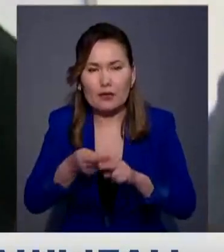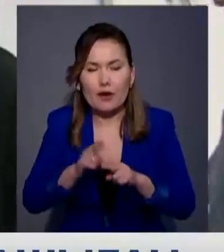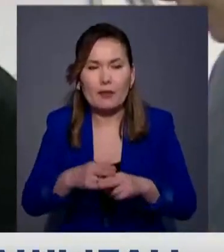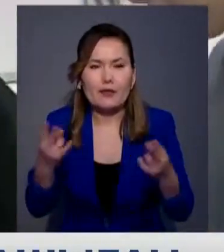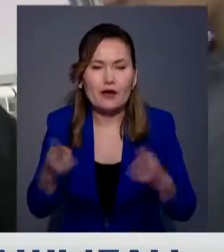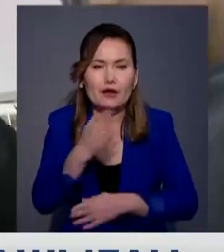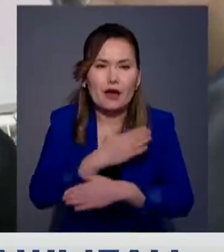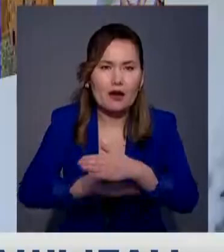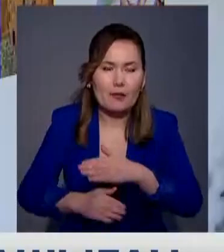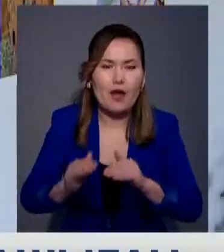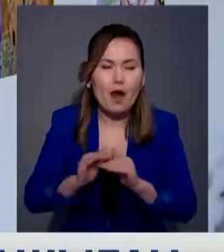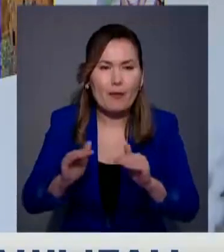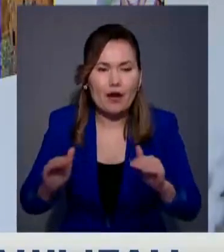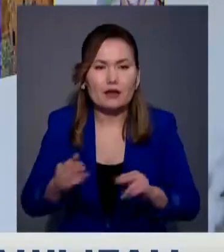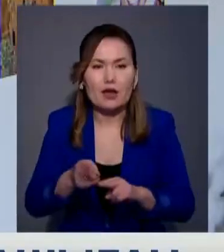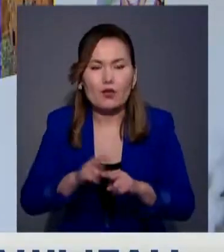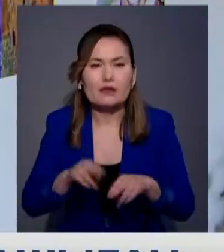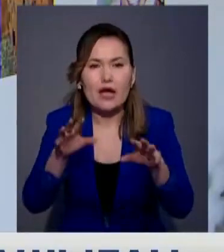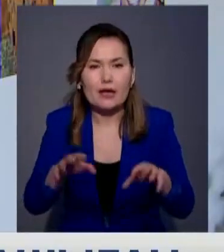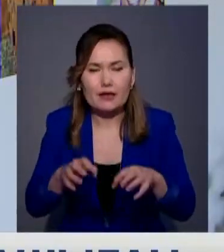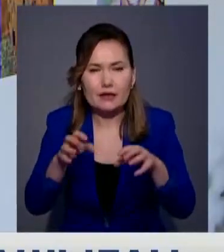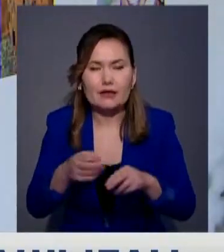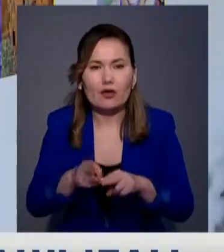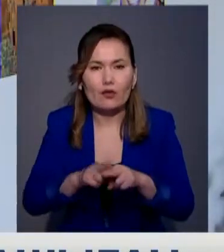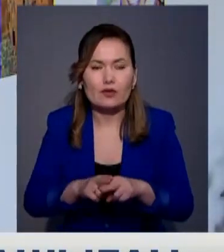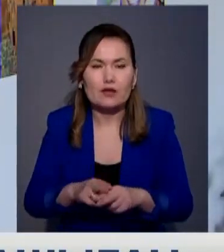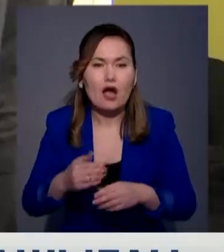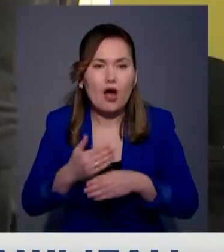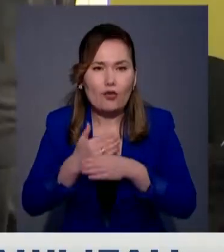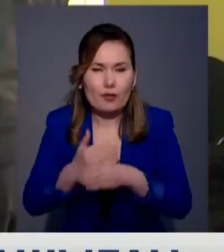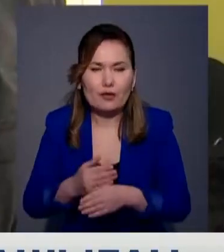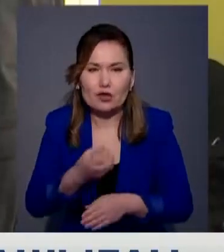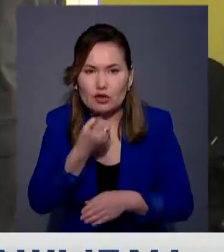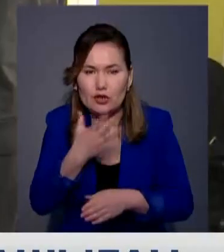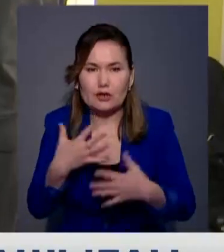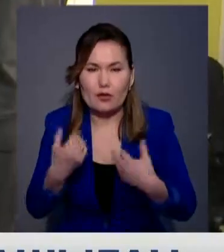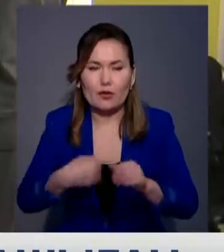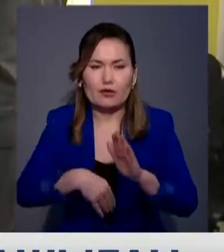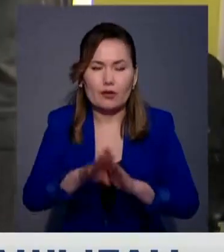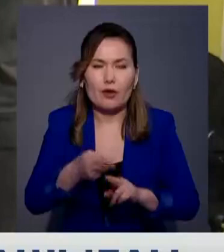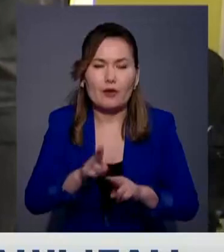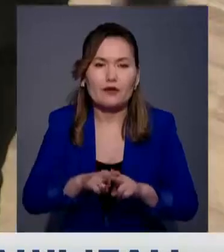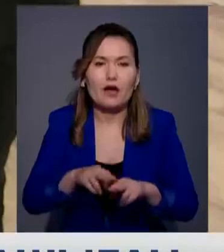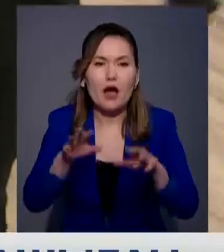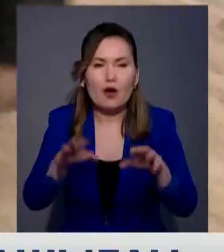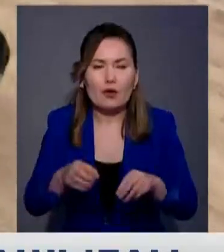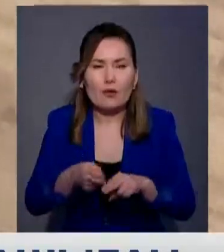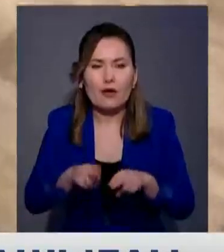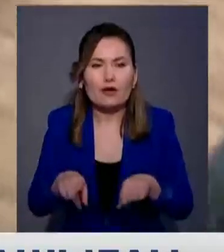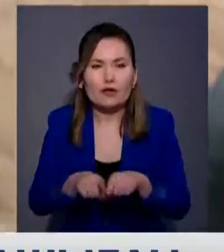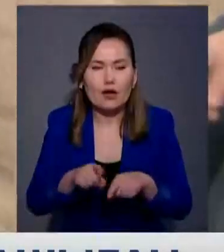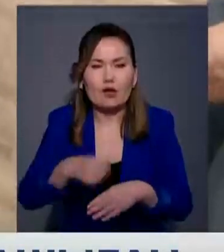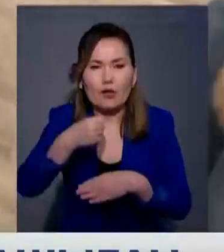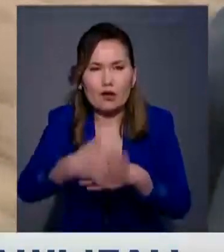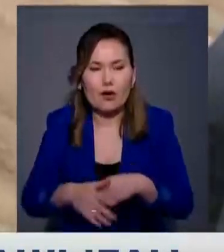балалардың дәрменсіздігі ұмытылып, бәрін жасай алам деген сенім пайда болады. Волонтер иттерді үйрететін өзінің орталығын ашуды жоспарлап